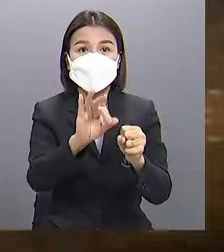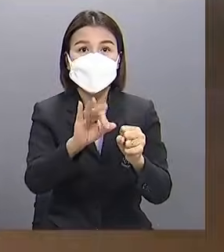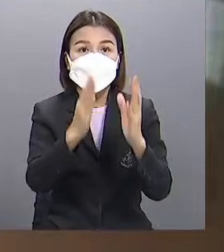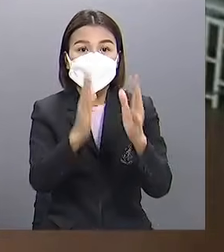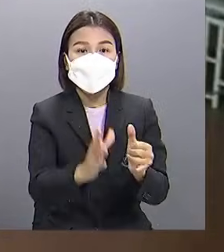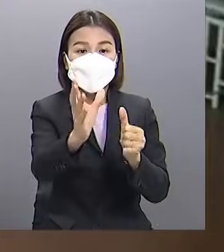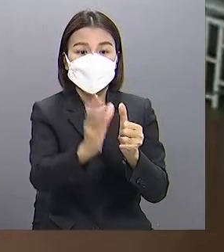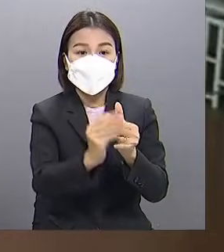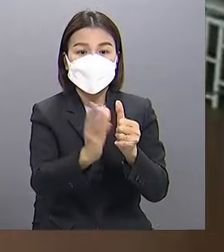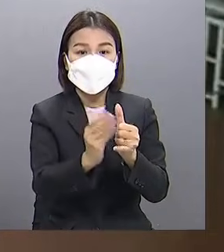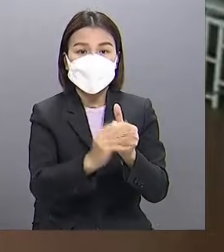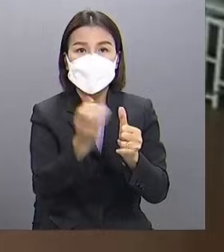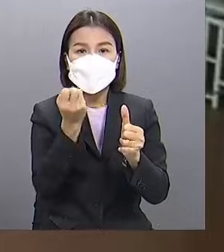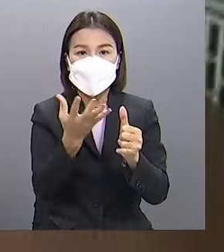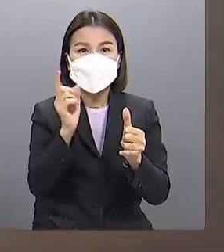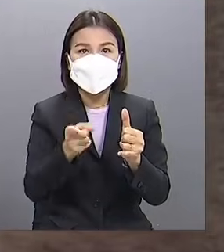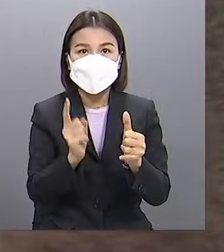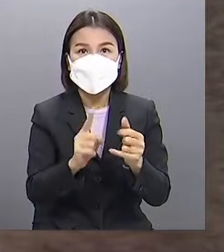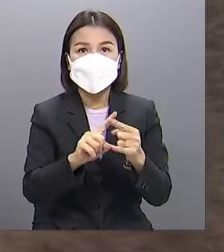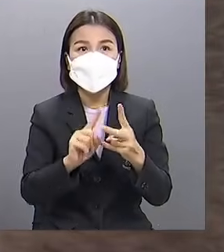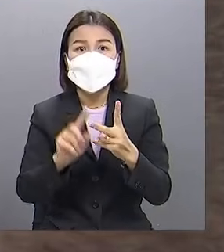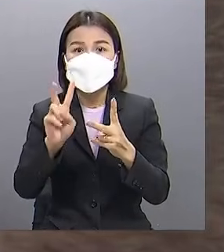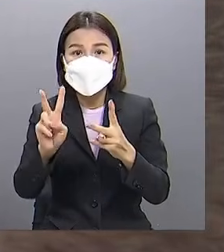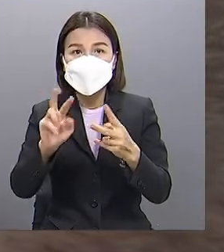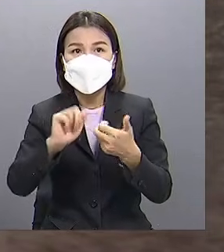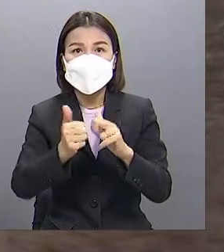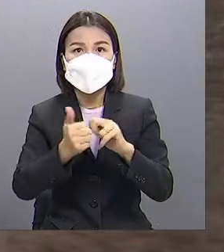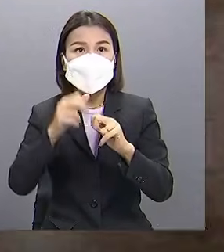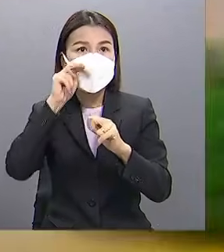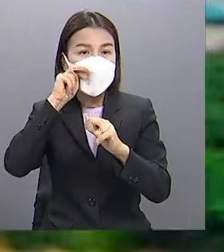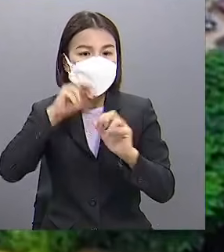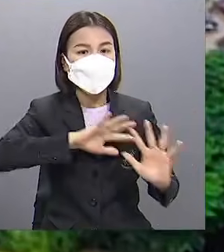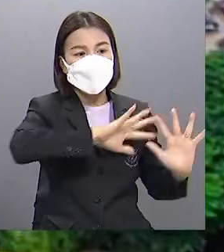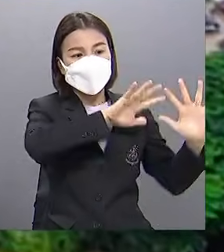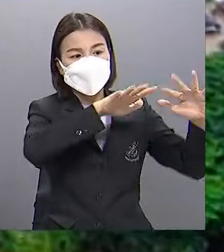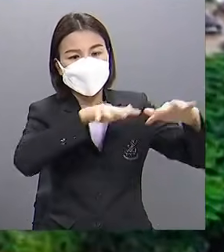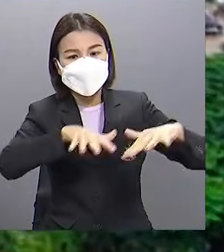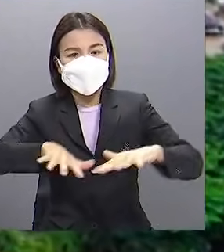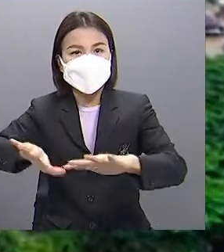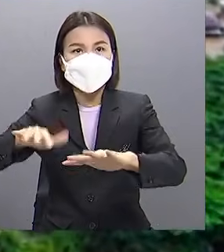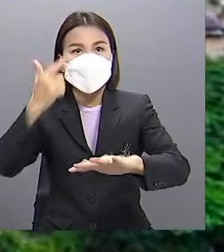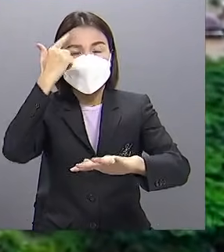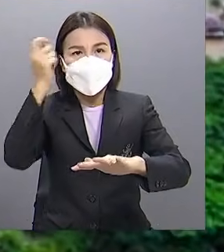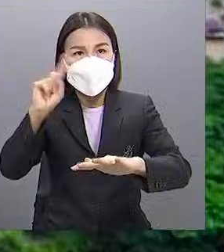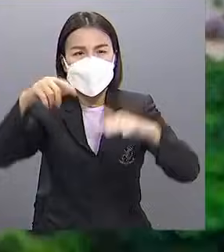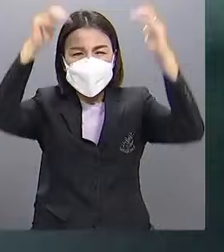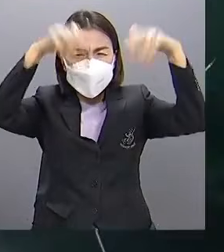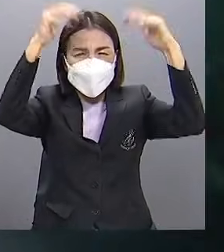แบบรายวันและยังต้องเจอกับมวลน้ำก้อนใหญ่จากฝนที่ตกลงมาอย่างหนัก